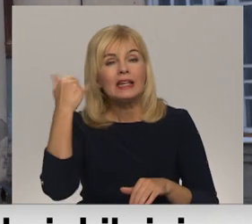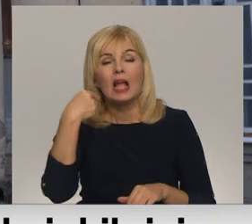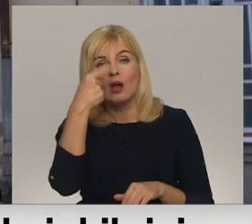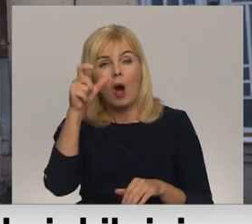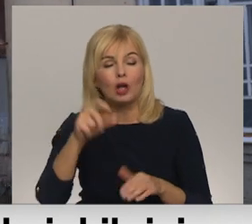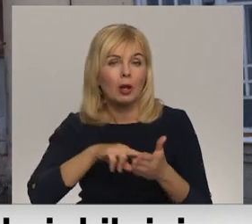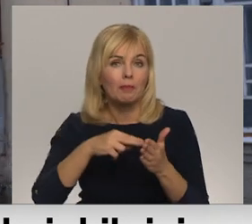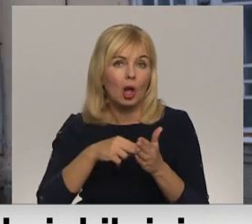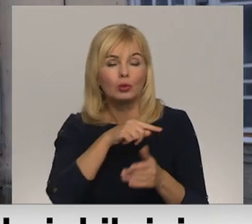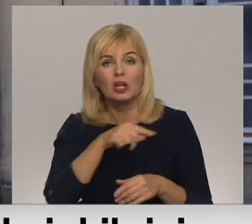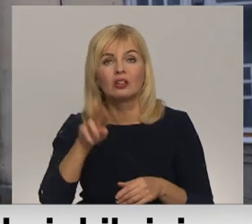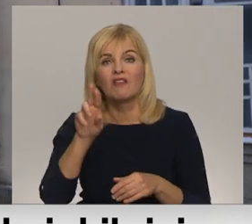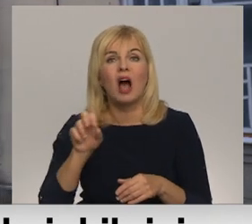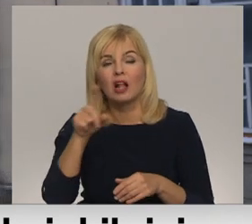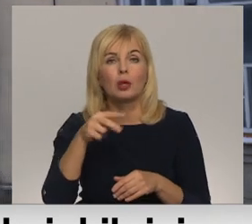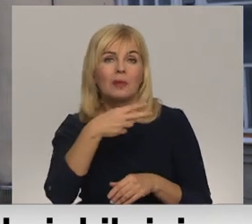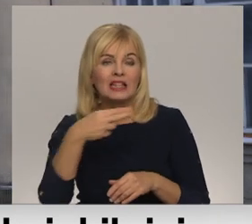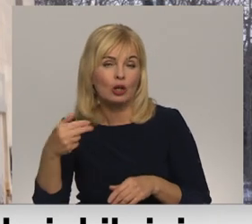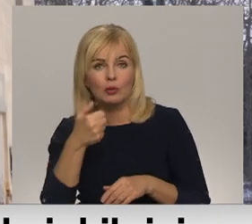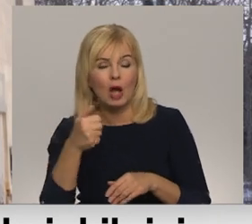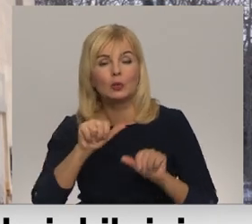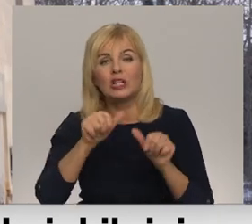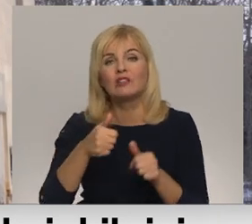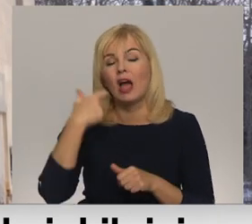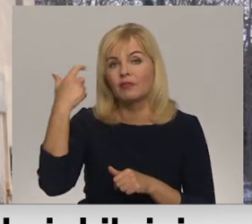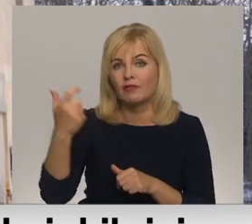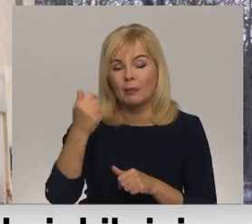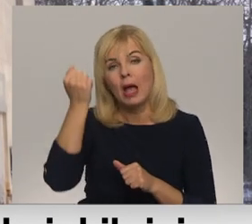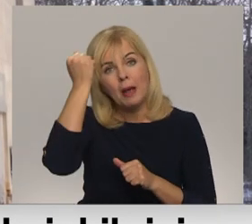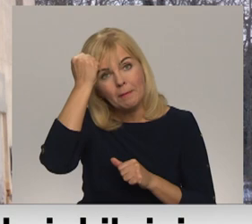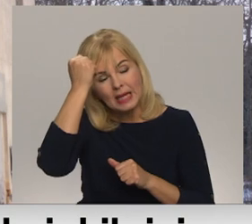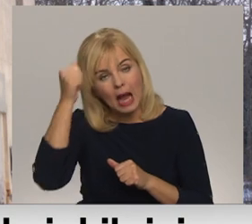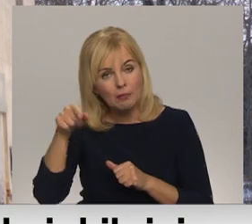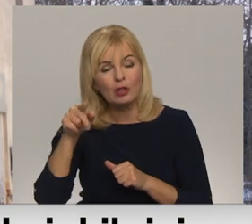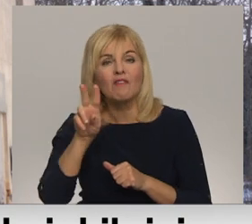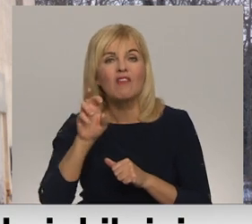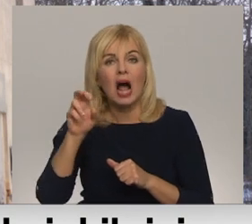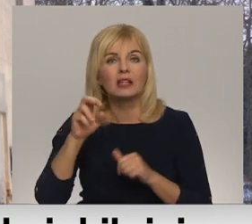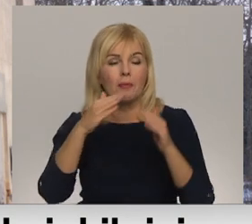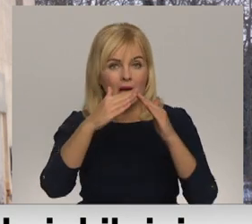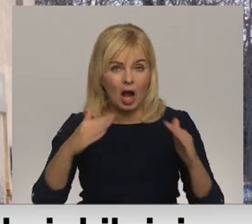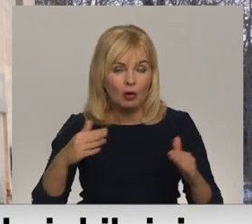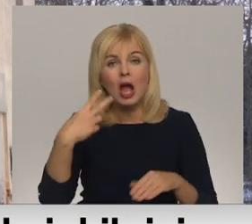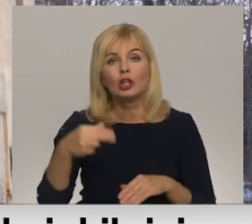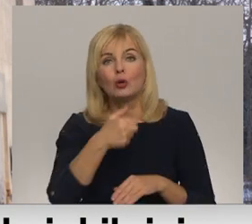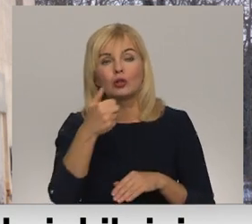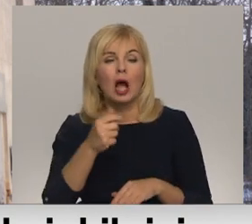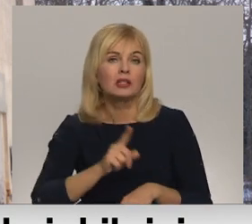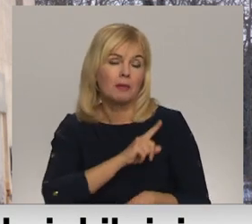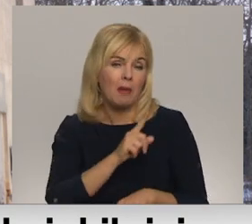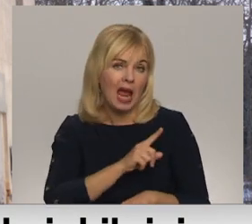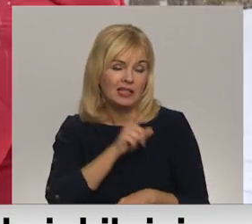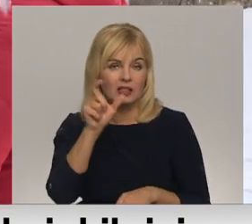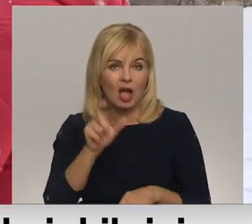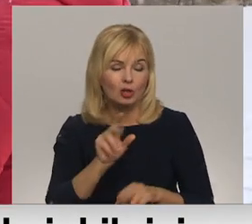plāns līdz Valdemāra 200 gadai izveidot filmu un piemiņas namu Valdemārpilī. Ēkā, kur gandrīz 20 gadus, meistars Igurds